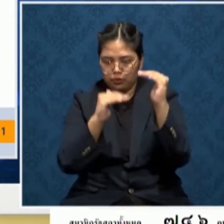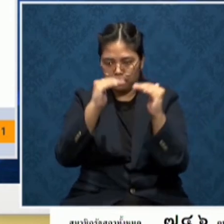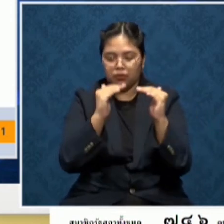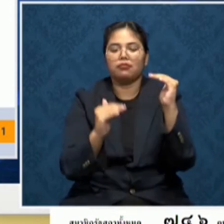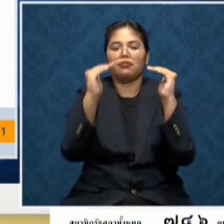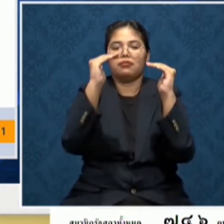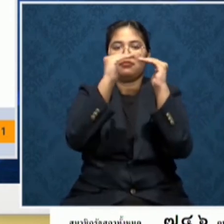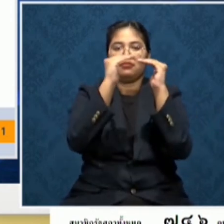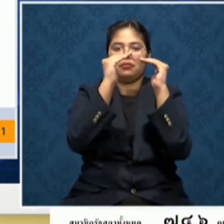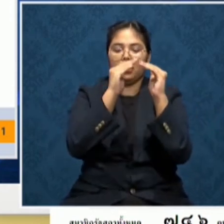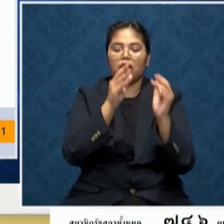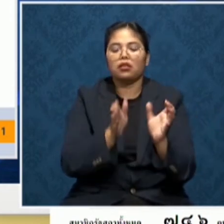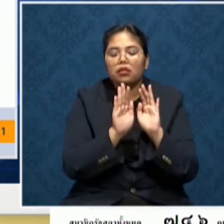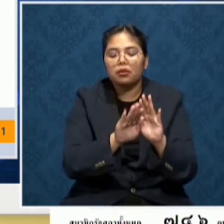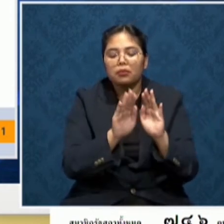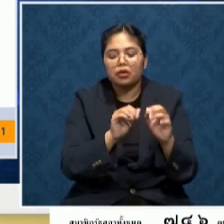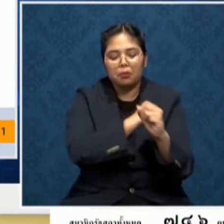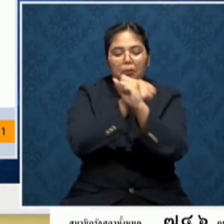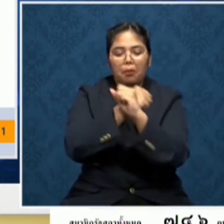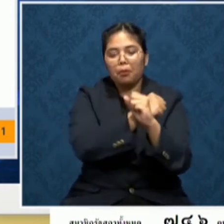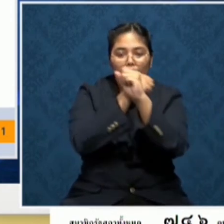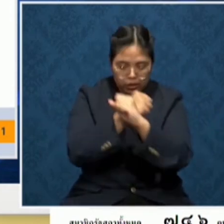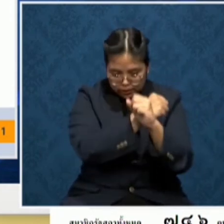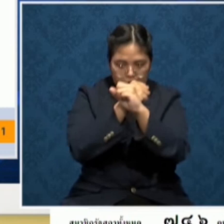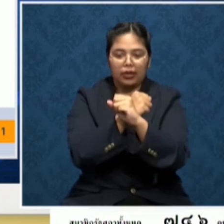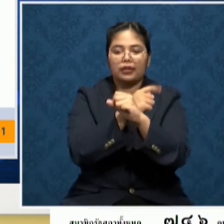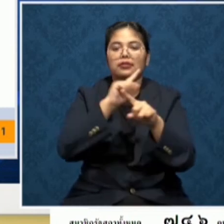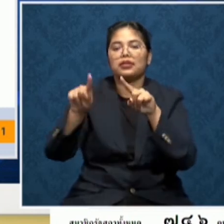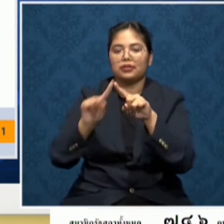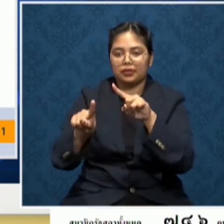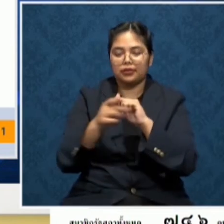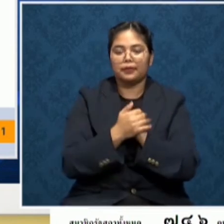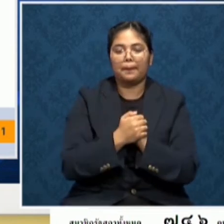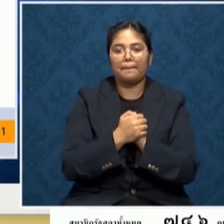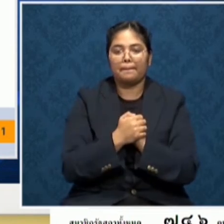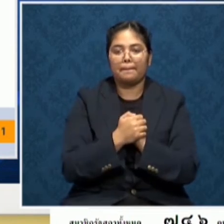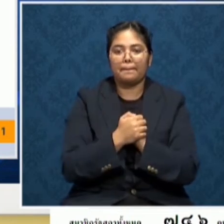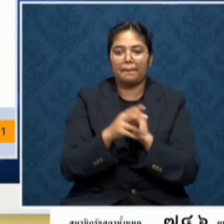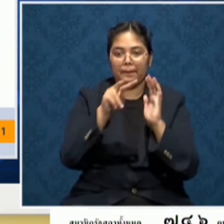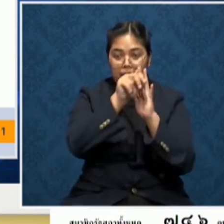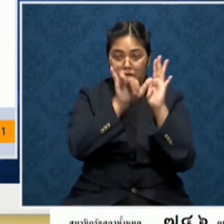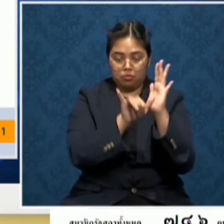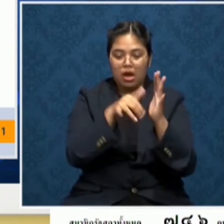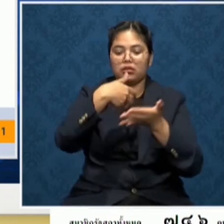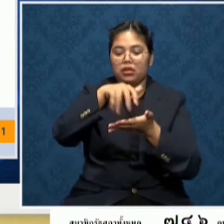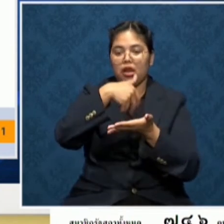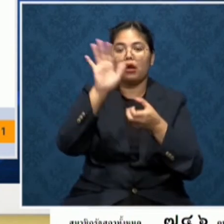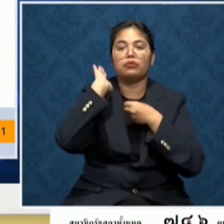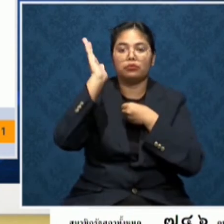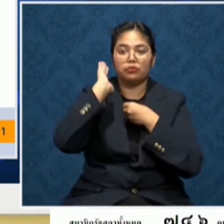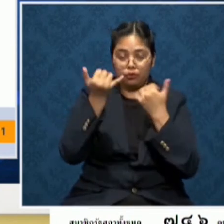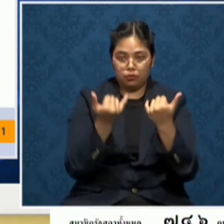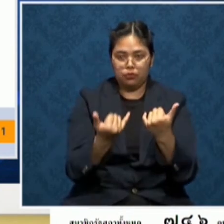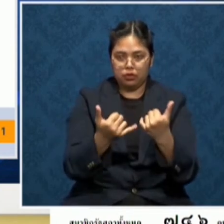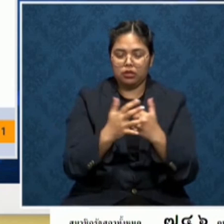ายใหญ่น้อยให้เต็มป้องกันหายใหญ่ล่นนโยบายที่ท่านแถลงวันนี้นะครับเป็นนโยบายที่ท่าน